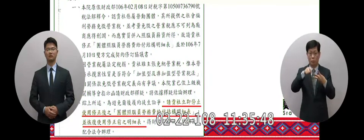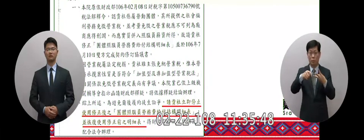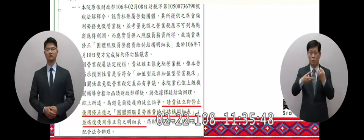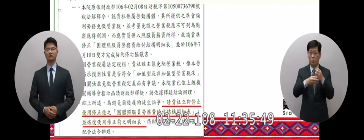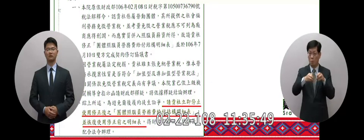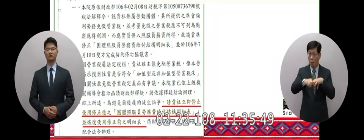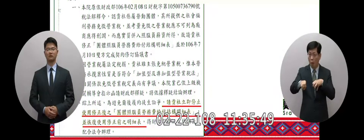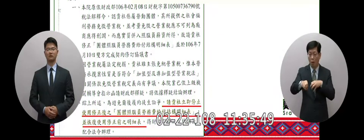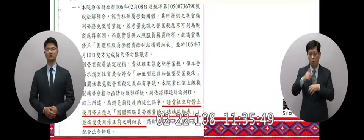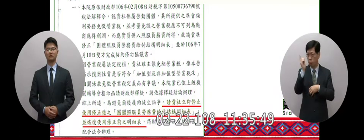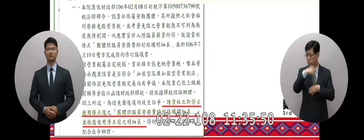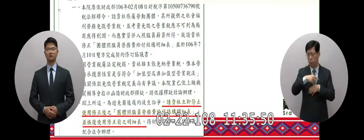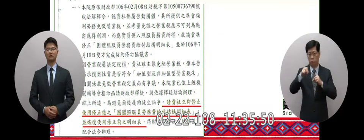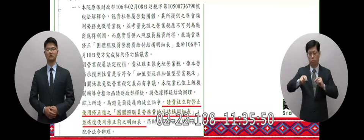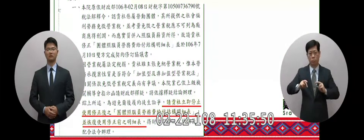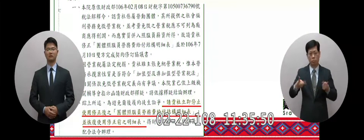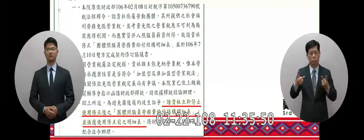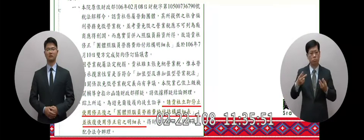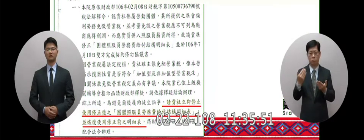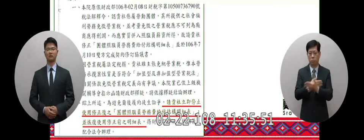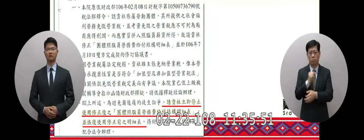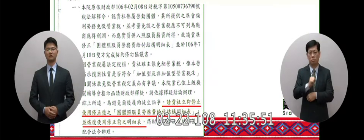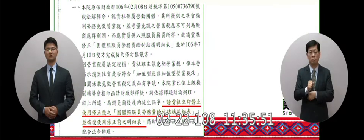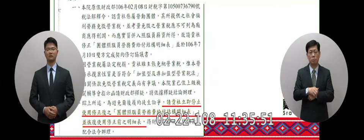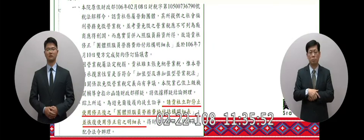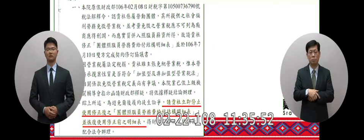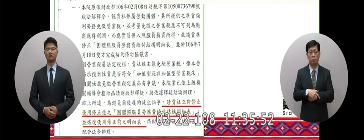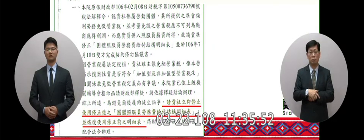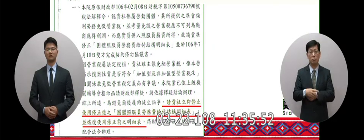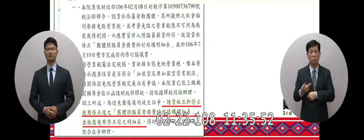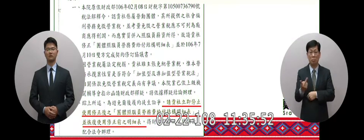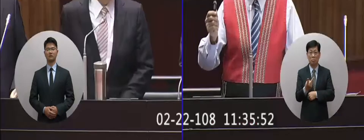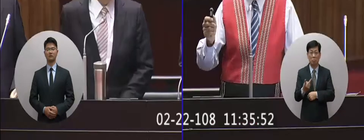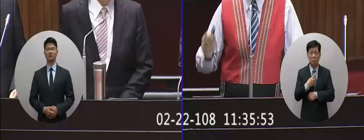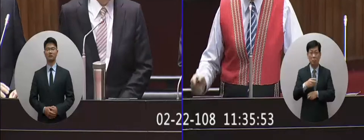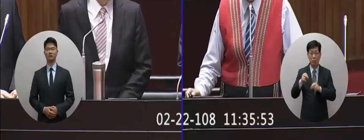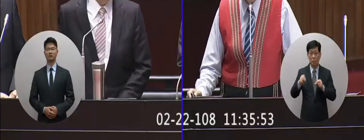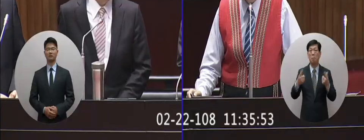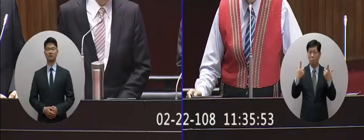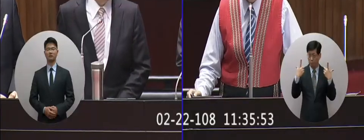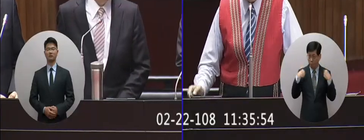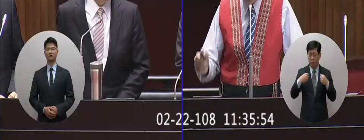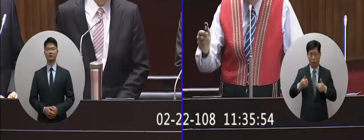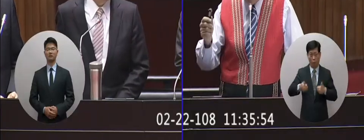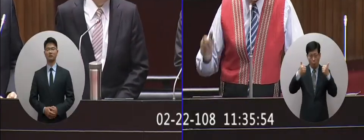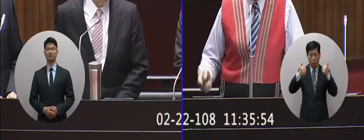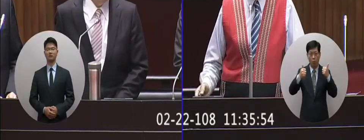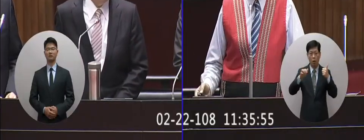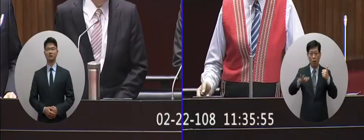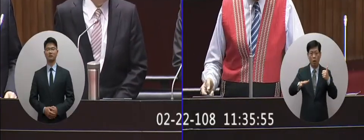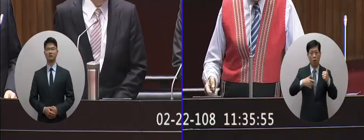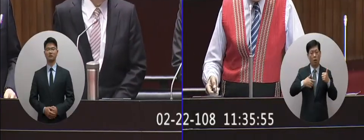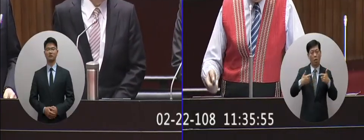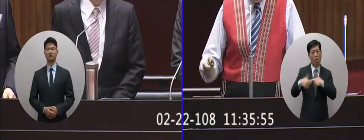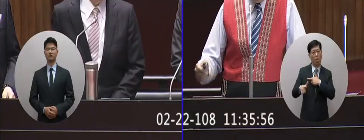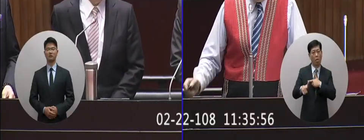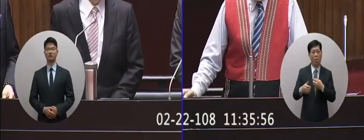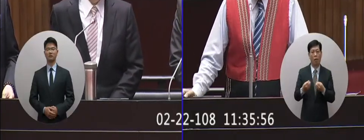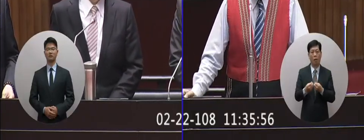可以变更契约，所以双方的契约本来是合意的，现在变成未合